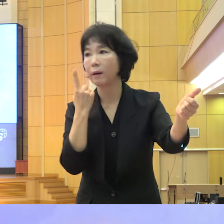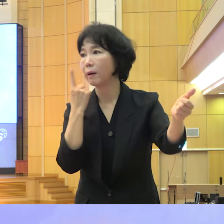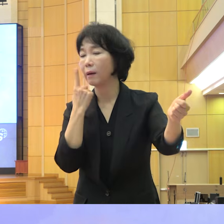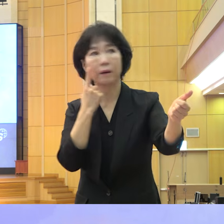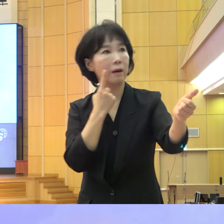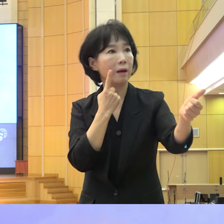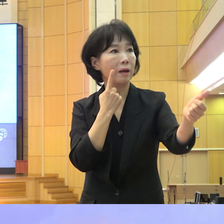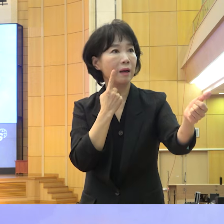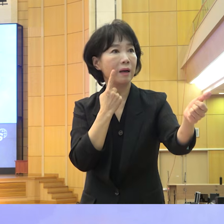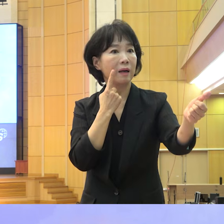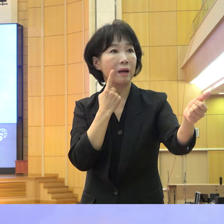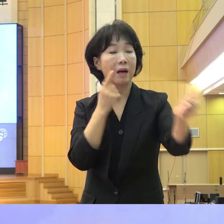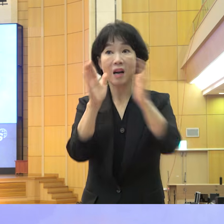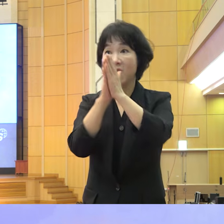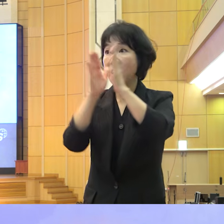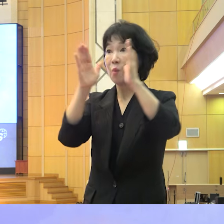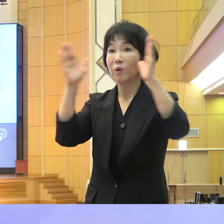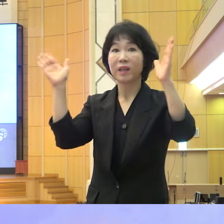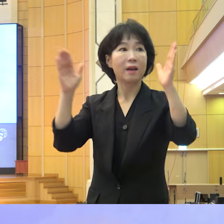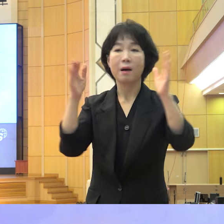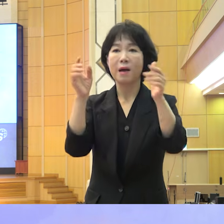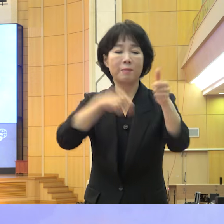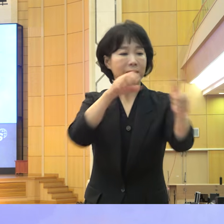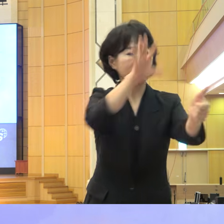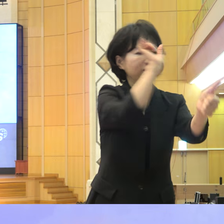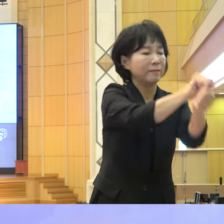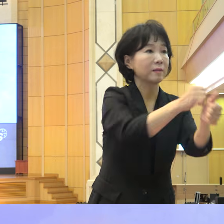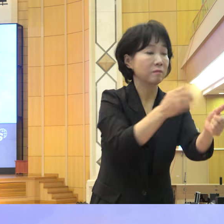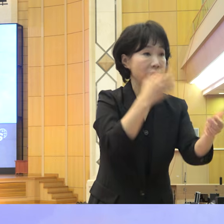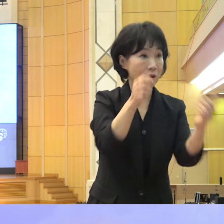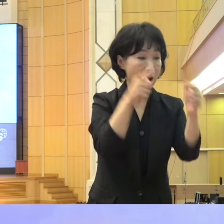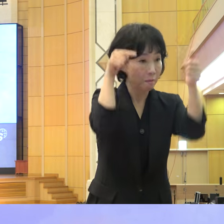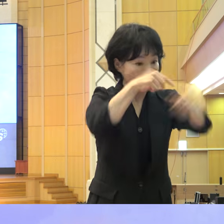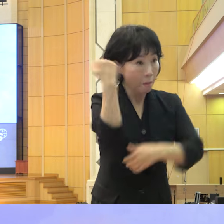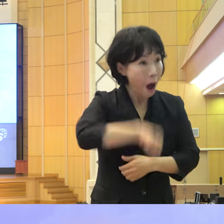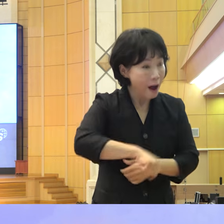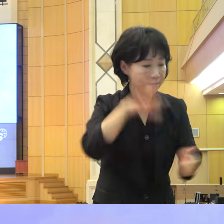모세와 아론 앞에 끌어왔습니다.